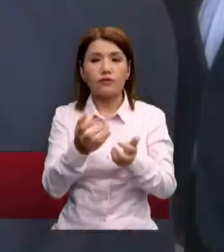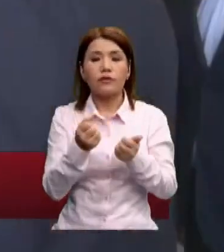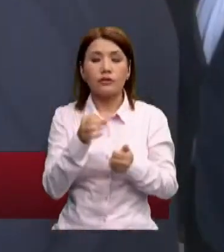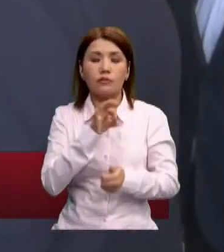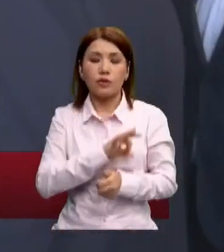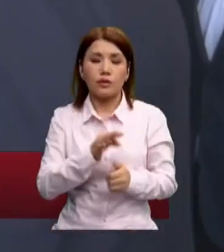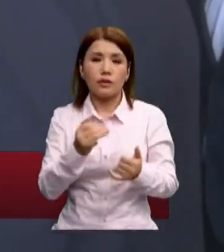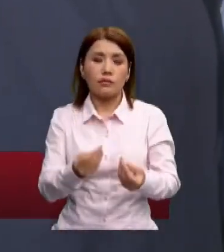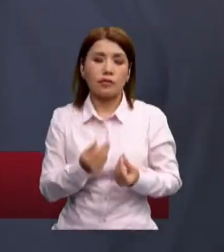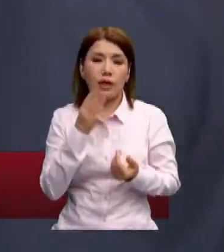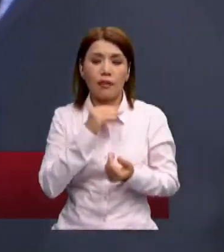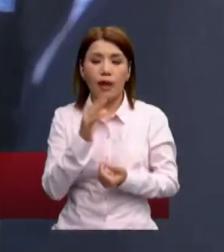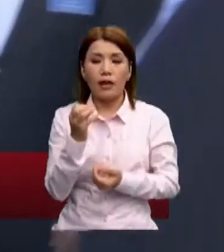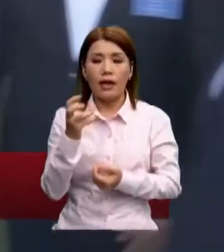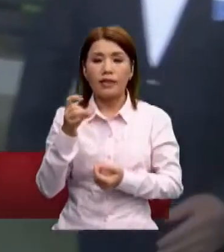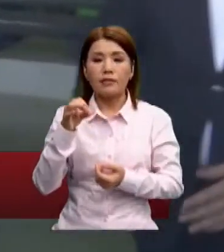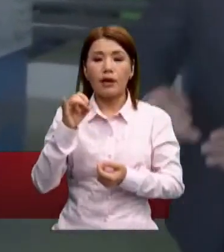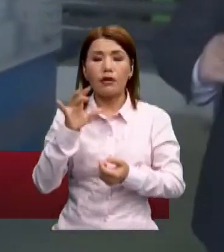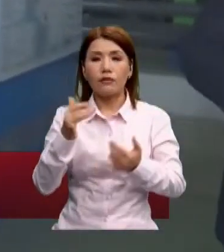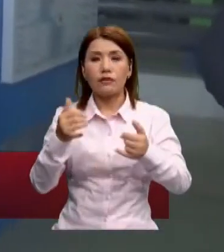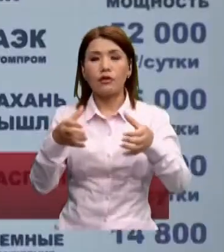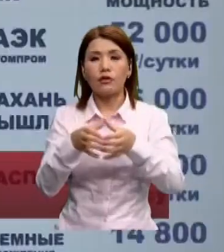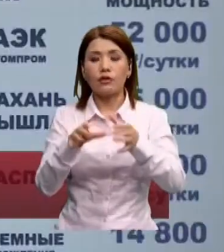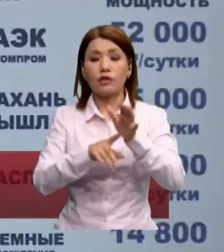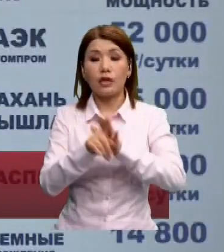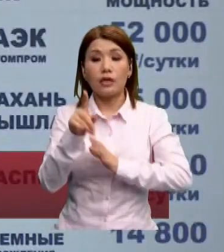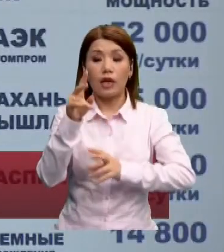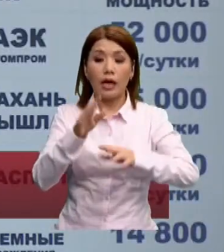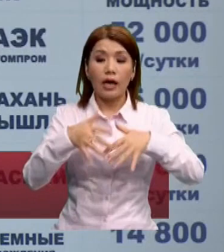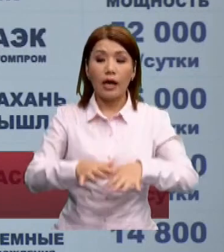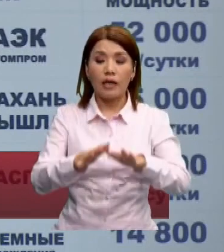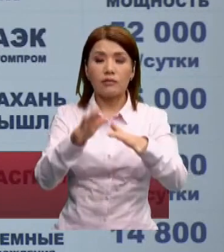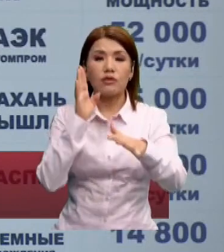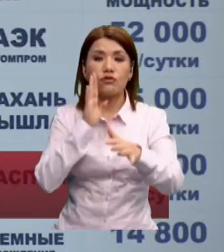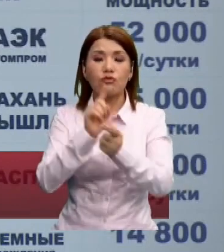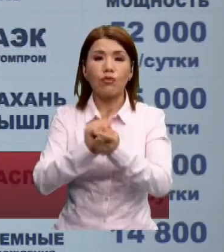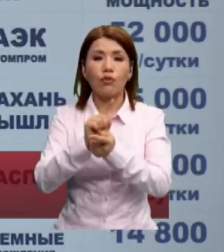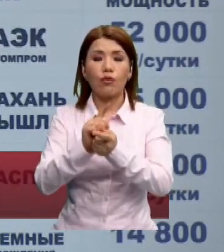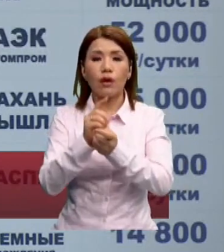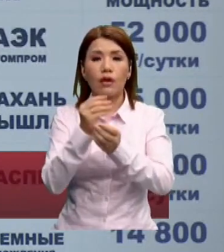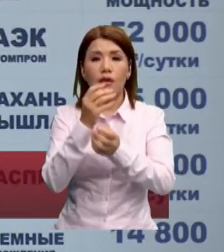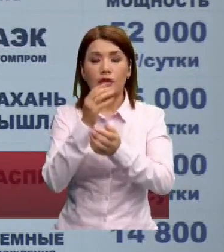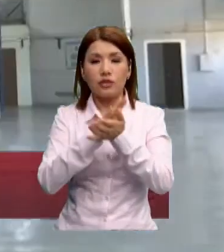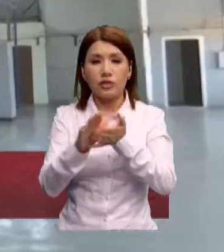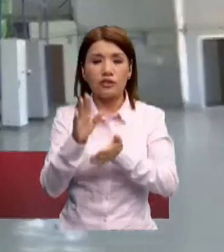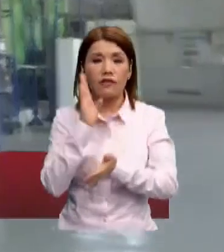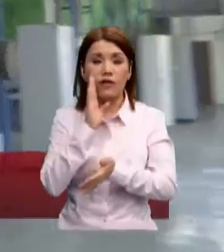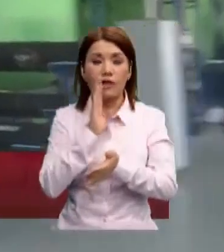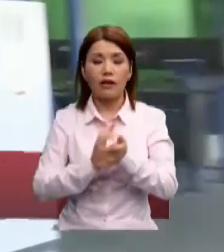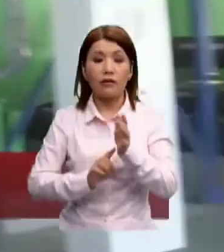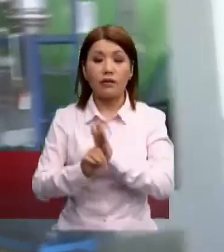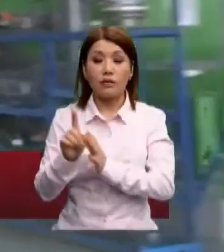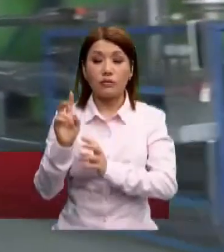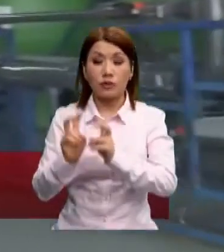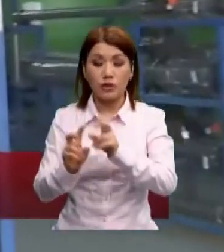ықпал етеді. Сондай-ақ Алихан Смайлов бастаған топ Каспий су шашу зауытының жұмысымен танысты. 2020 жылы басталған жаңғырту жұмыстары